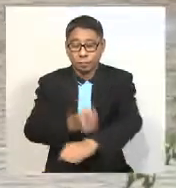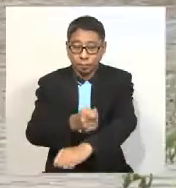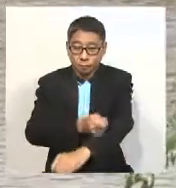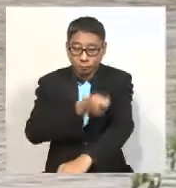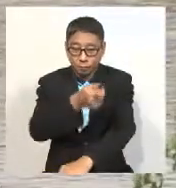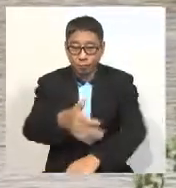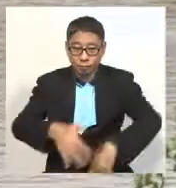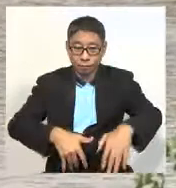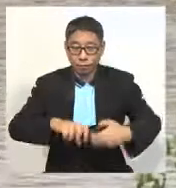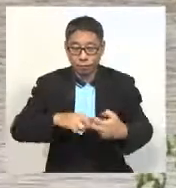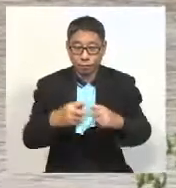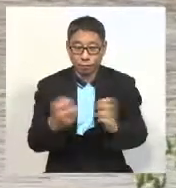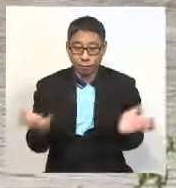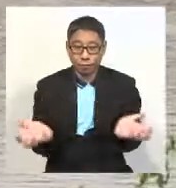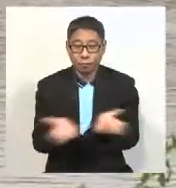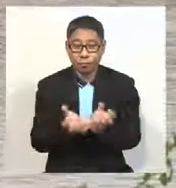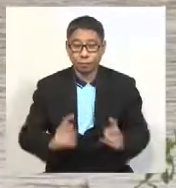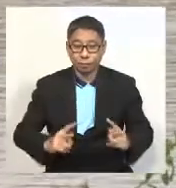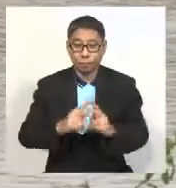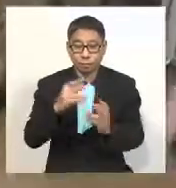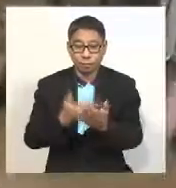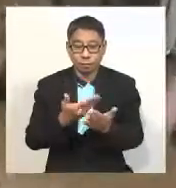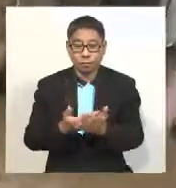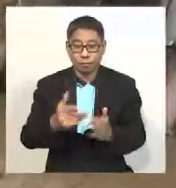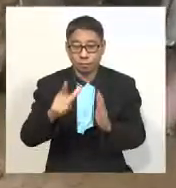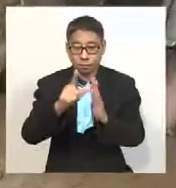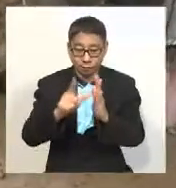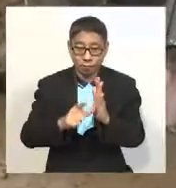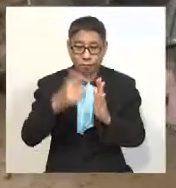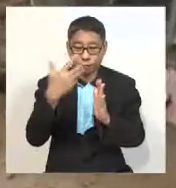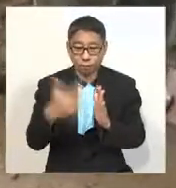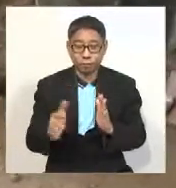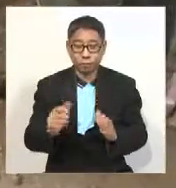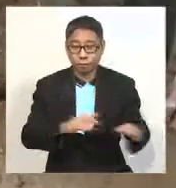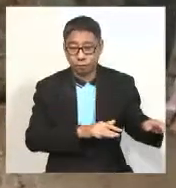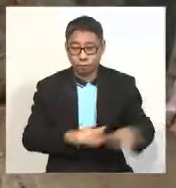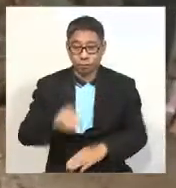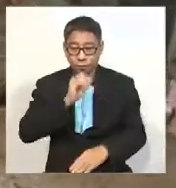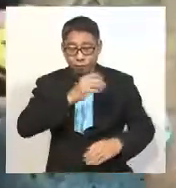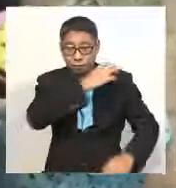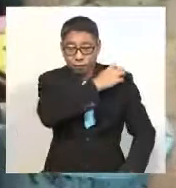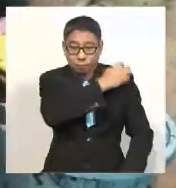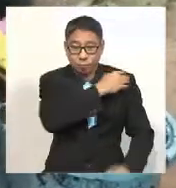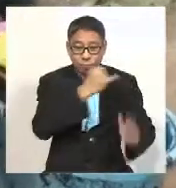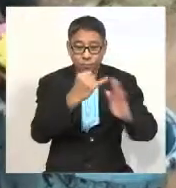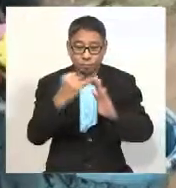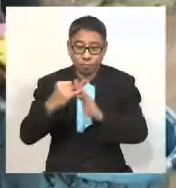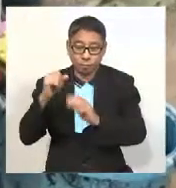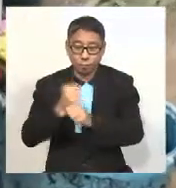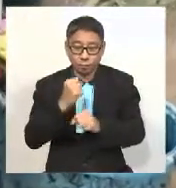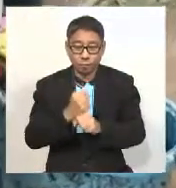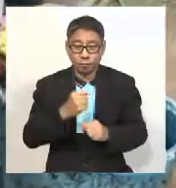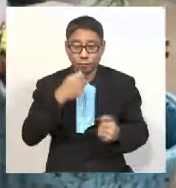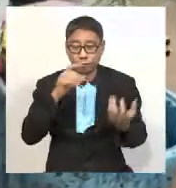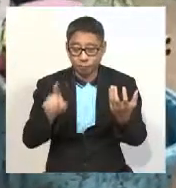ยาประชาชนที่ได้รับผลกระทบทางกระทรวงการคลังมีหลักเกณฑ์อยู่แล้วพร้อมย้ำว่าข้าราชการระดับจังหวัดจะต้องทำงานอย่